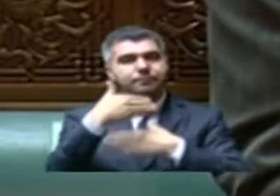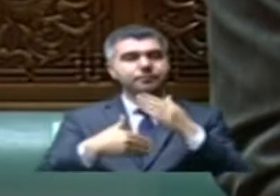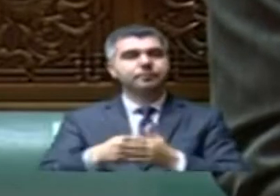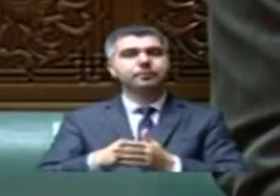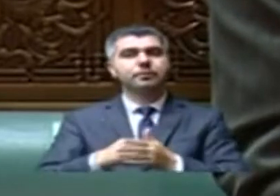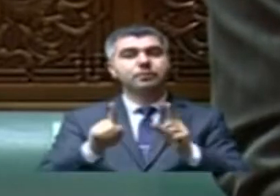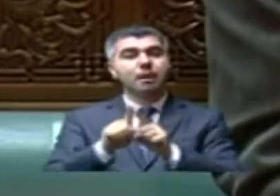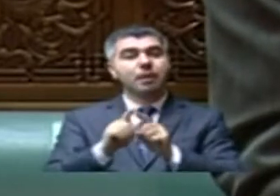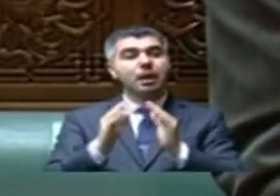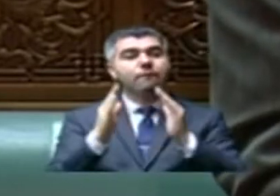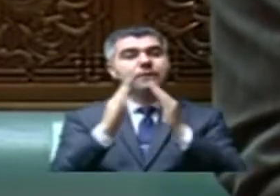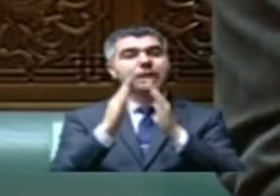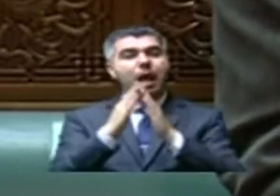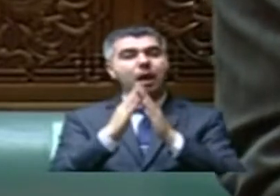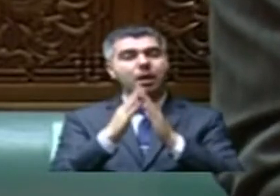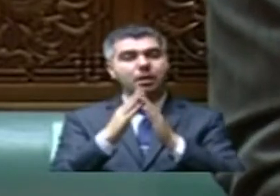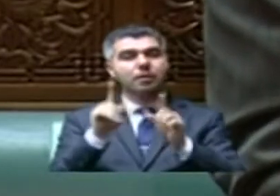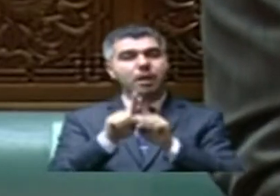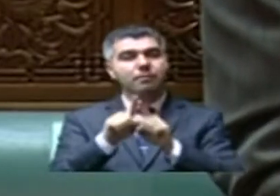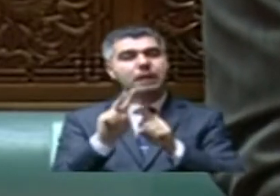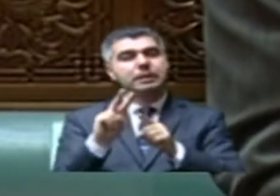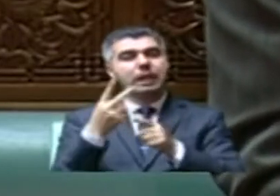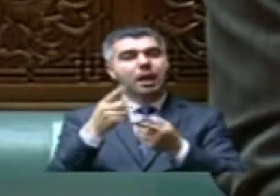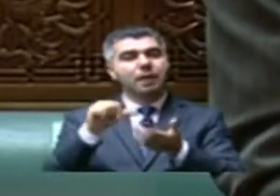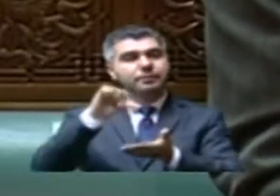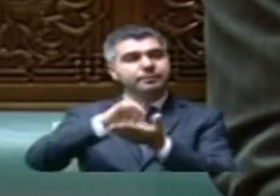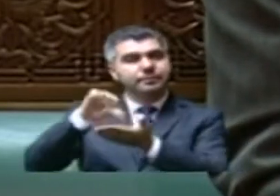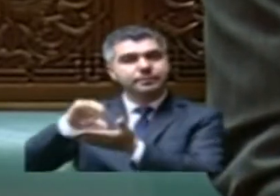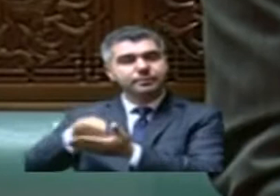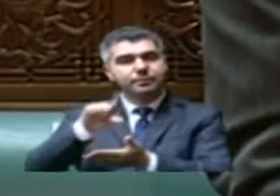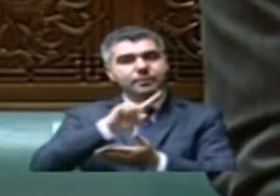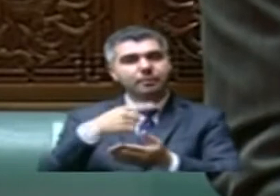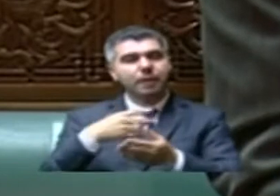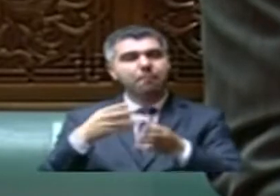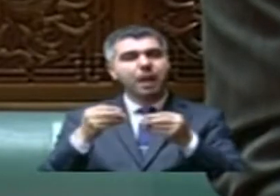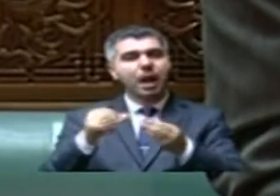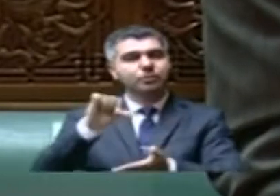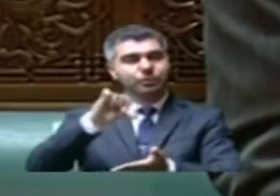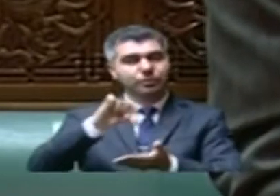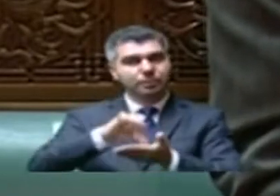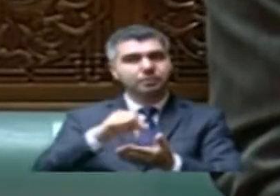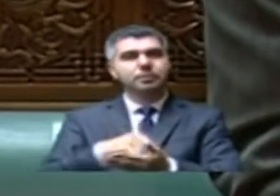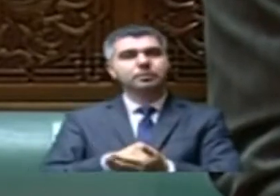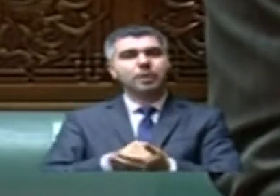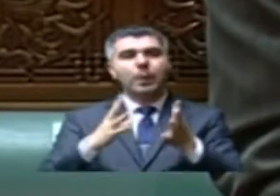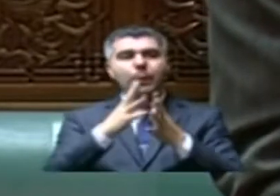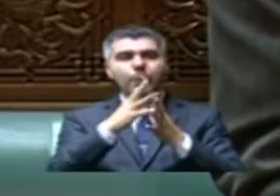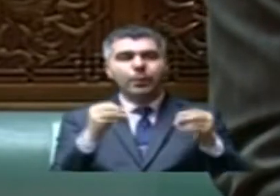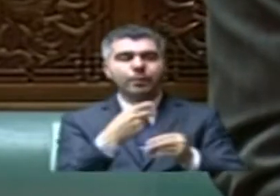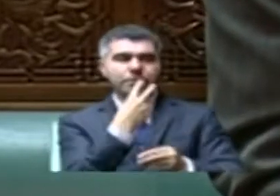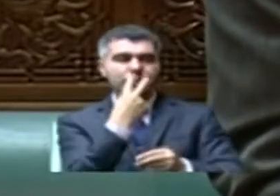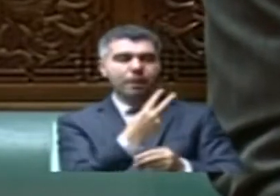شقق بالمشروع السكني الحي الحسني جوج لفائدة المتضررين، والحال هو عدم وجود أثر لأي مشروع